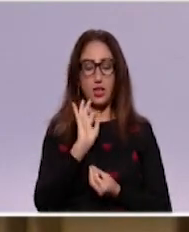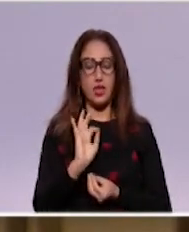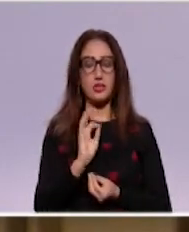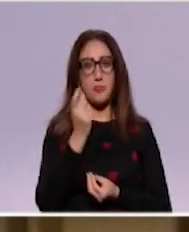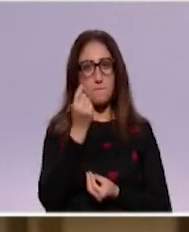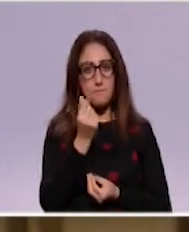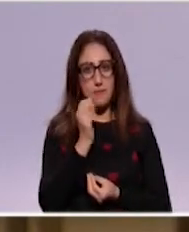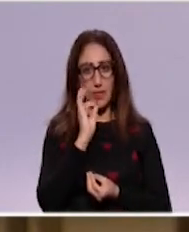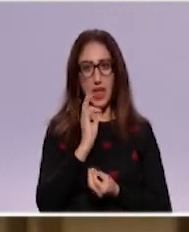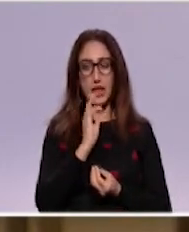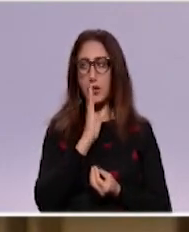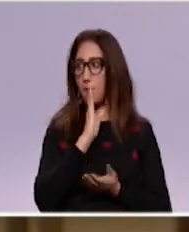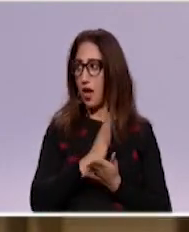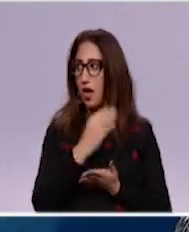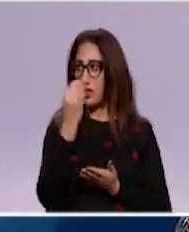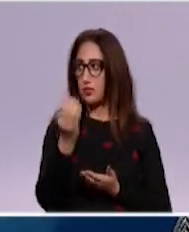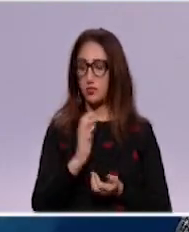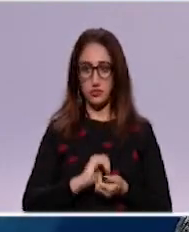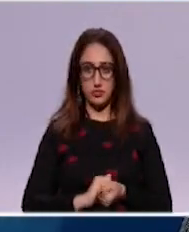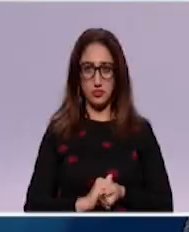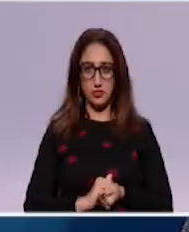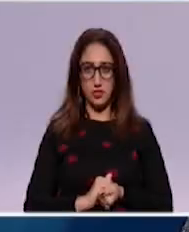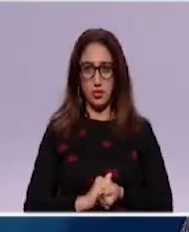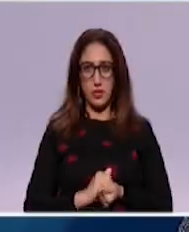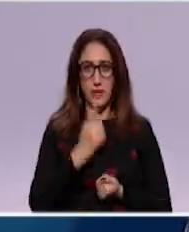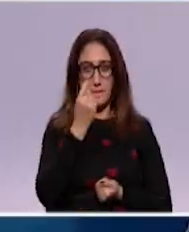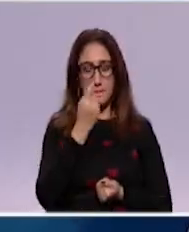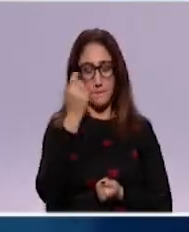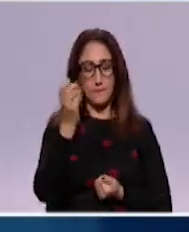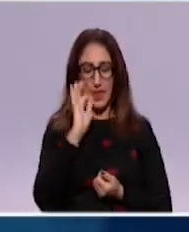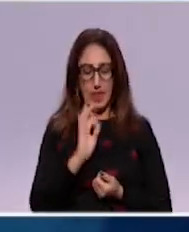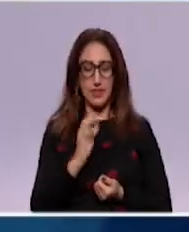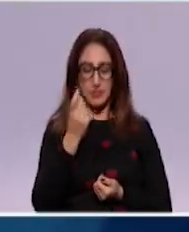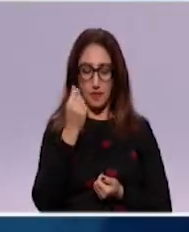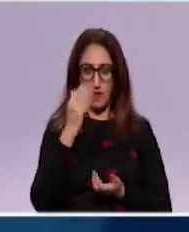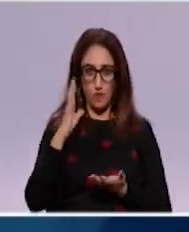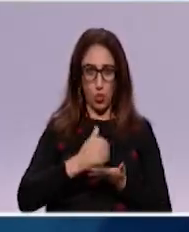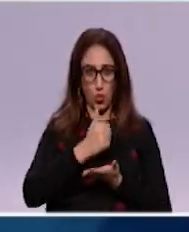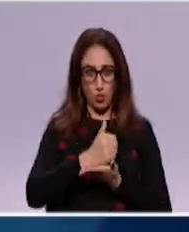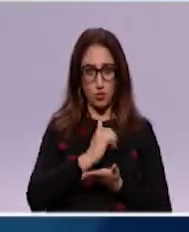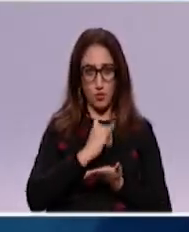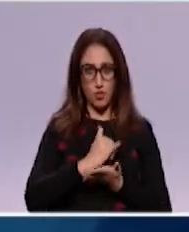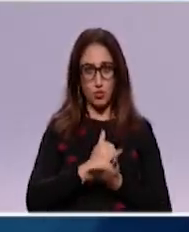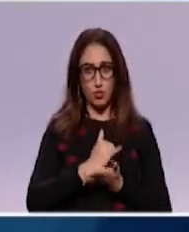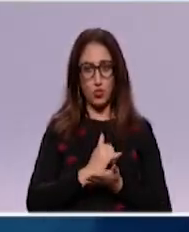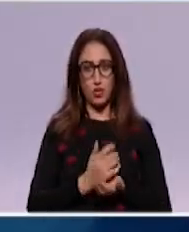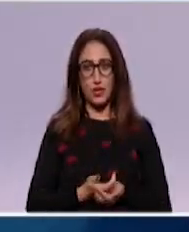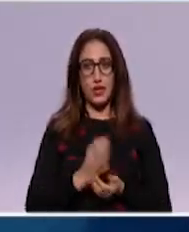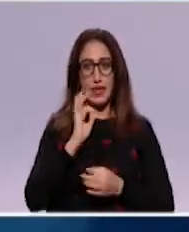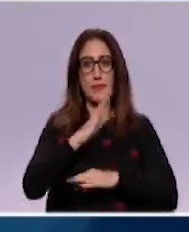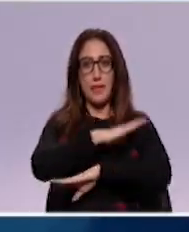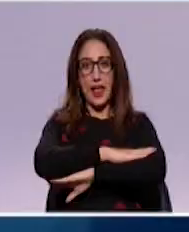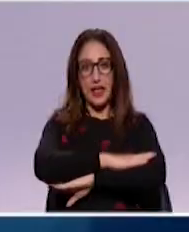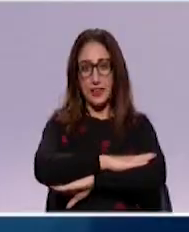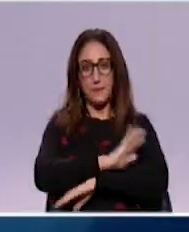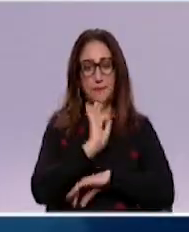والماديه الحقيقه زي بعضه الماديه ممكن برضه ايه المنتجين يتكفلوا بالموضوع ده ولا بس الادبيه دي بتحس في